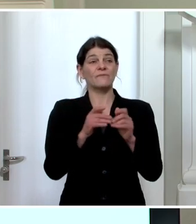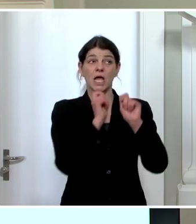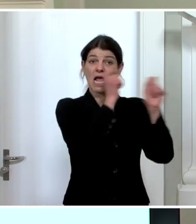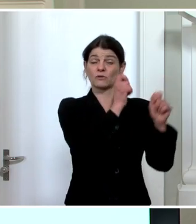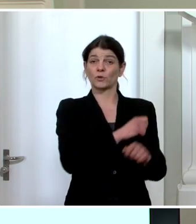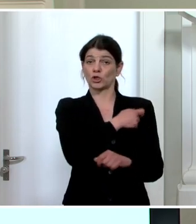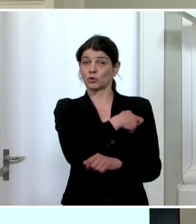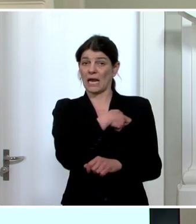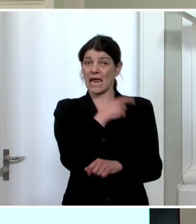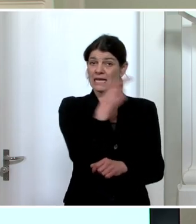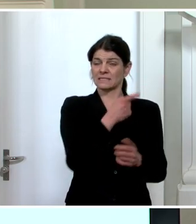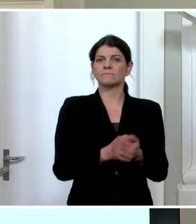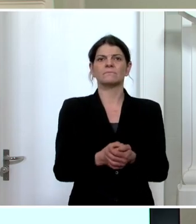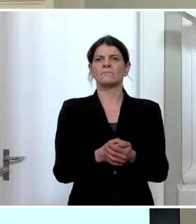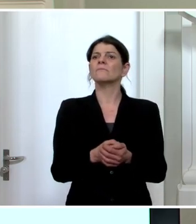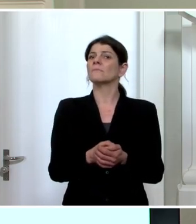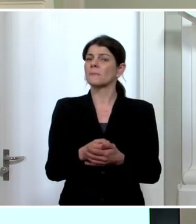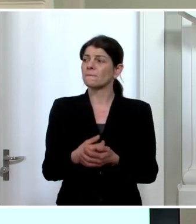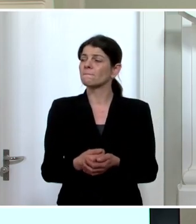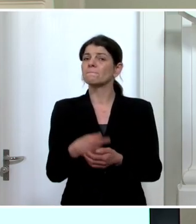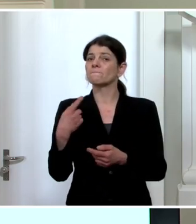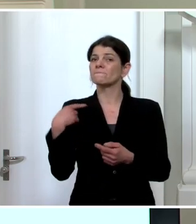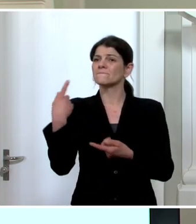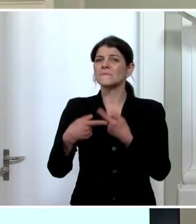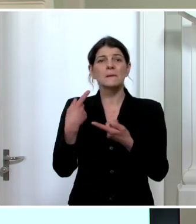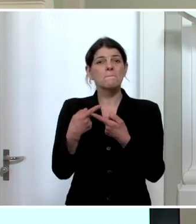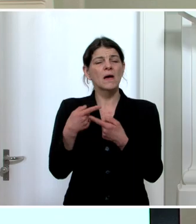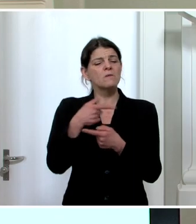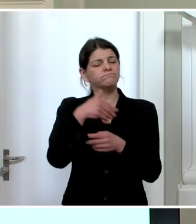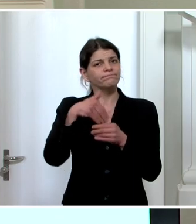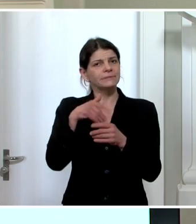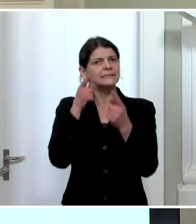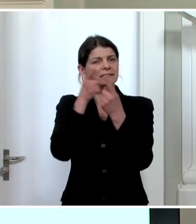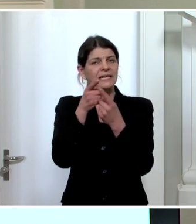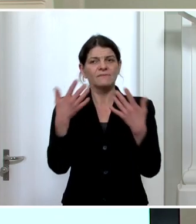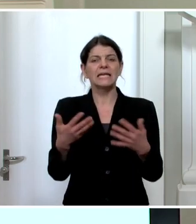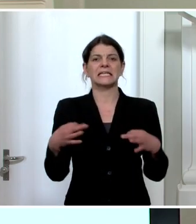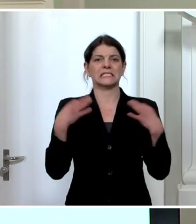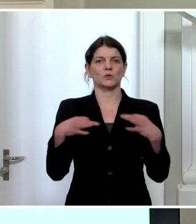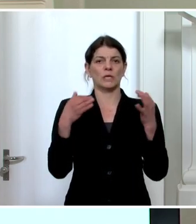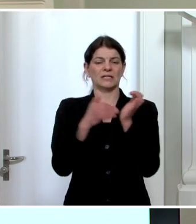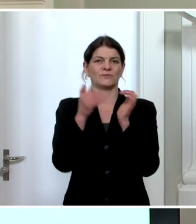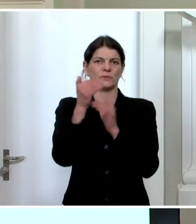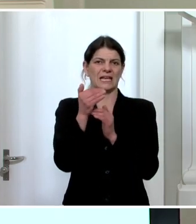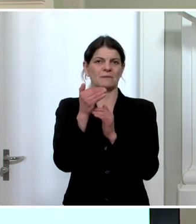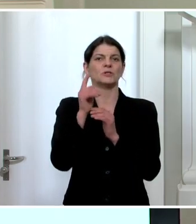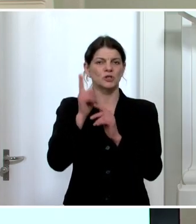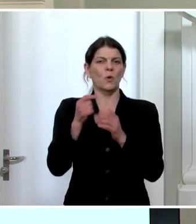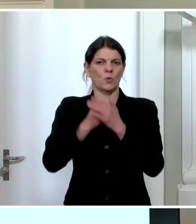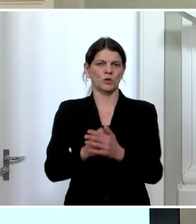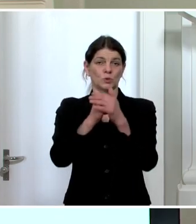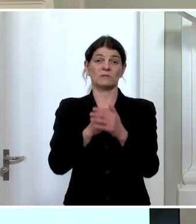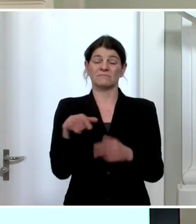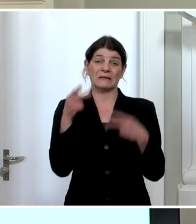Schweiz würde sich immer basieren mit dem Ziel, das Gesundheitssystem zu unterstützen. Das ist